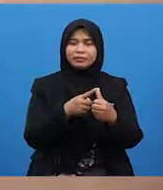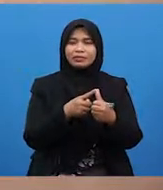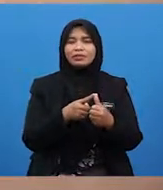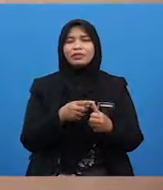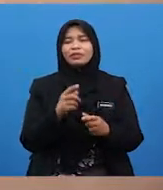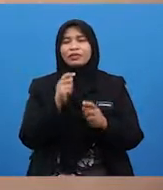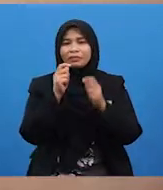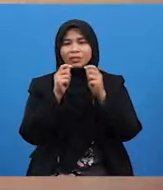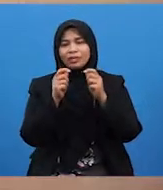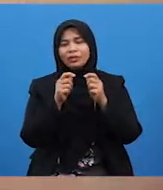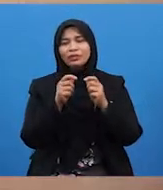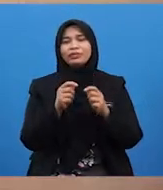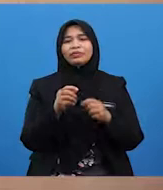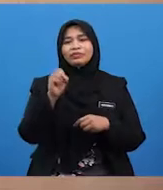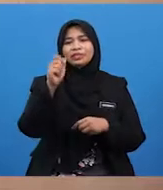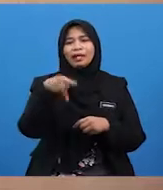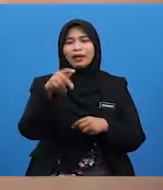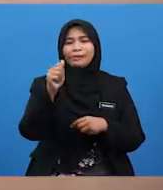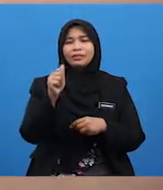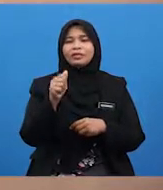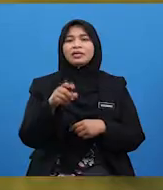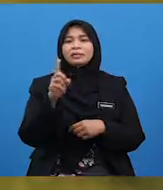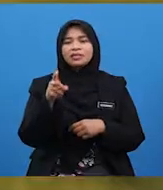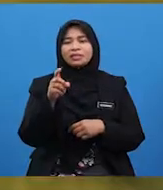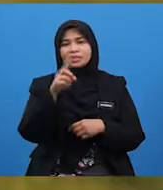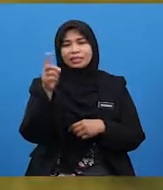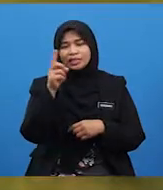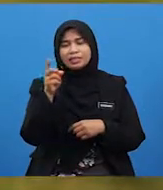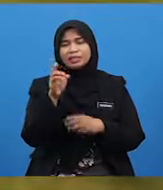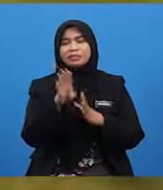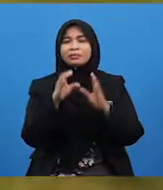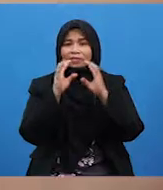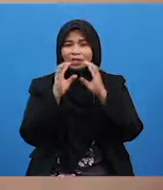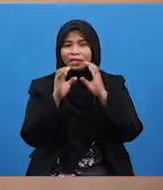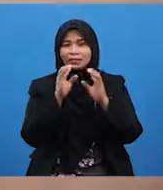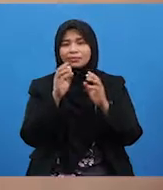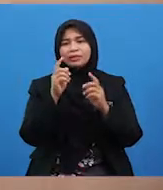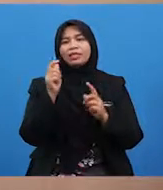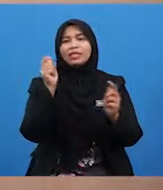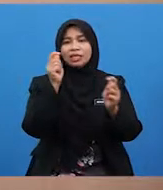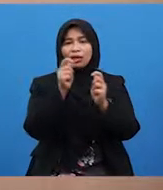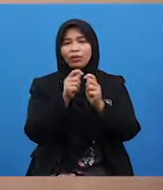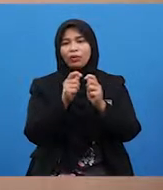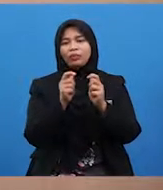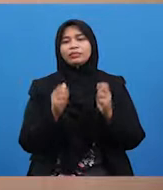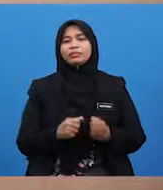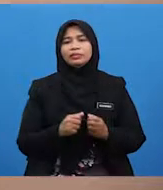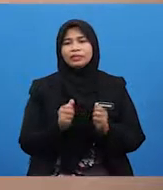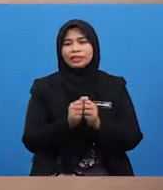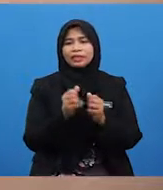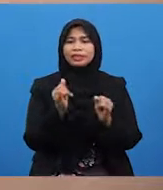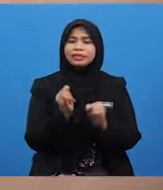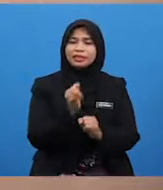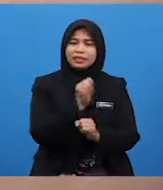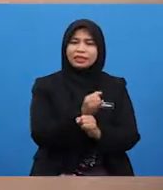sapa. Kita sebagai jiran perlu sentiasa bertegur dengan jiran kita. Contohnya, jika kita